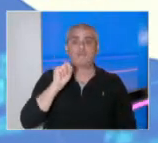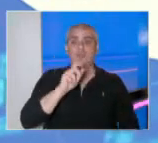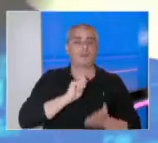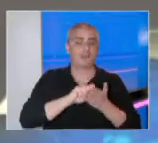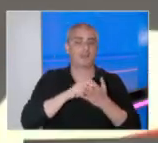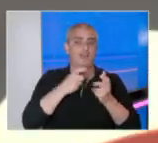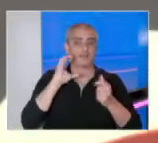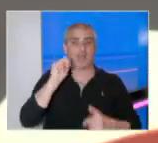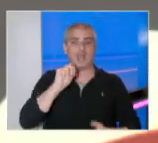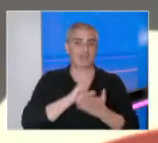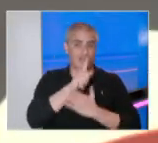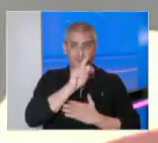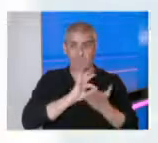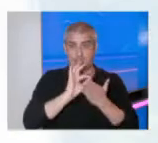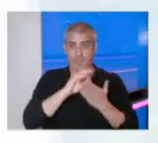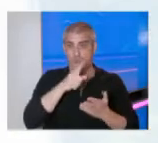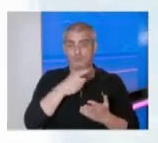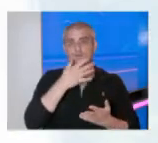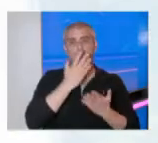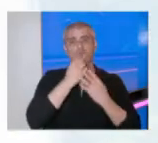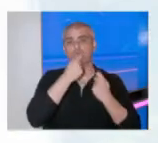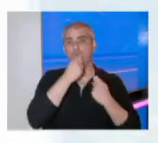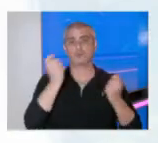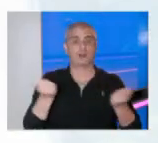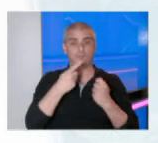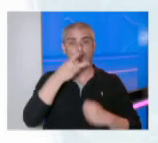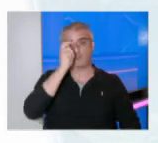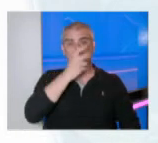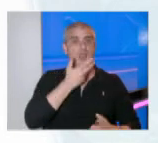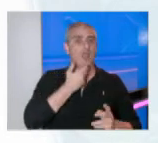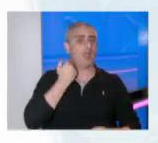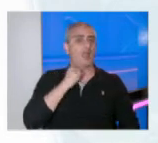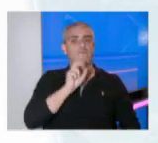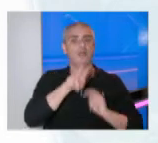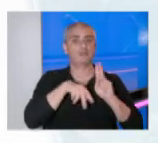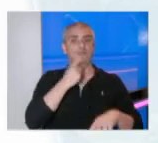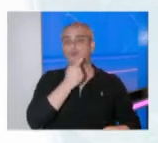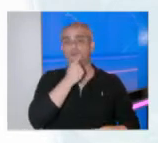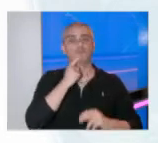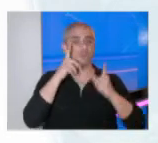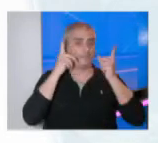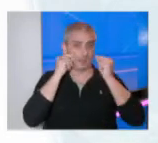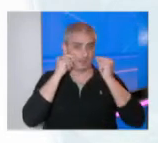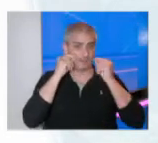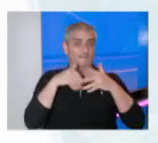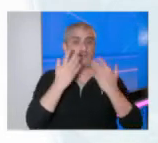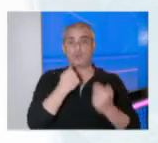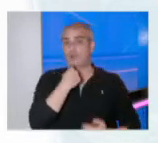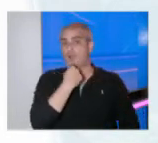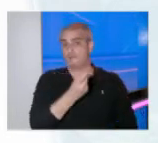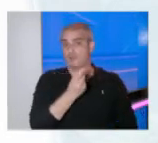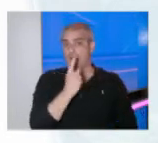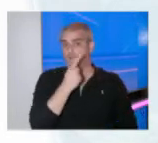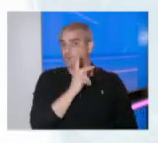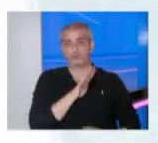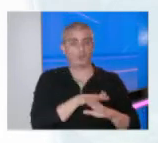תאגיד השידור הציבורי, צייץ, הותר לפרסום, בני גנץ עבר אתמול טיפול שיניים בהרדמה, והבוקר